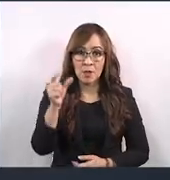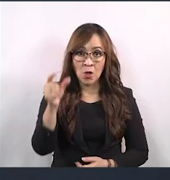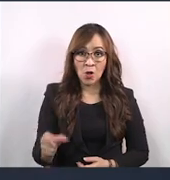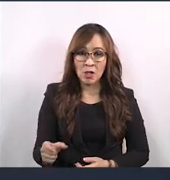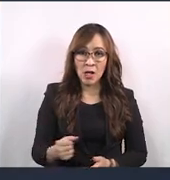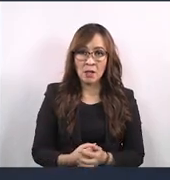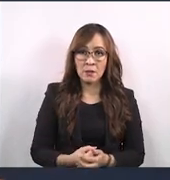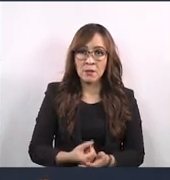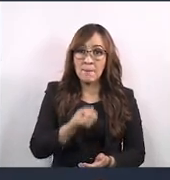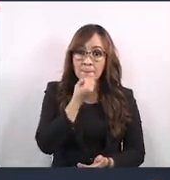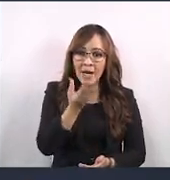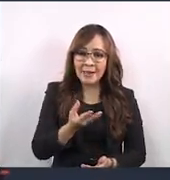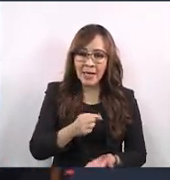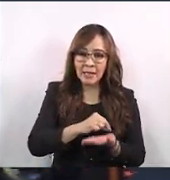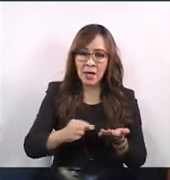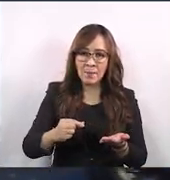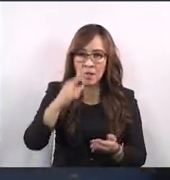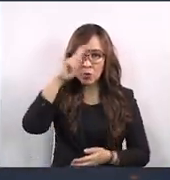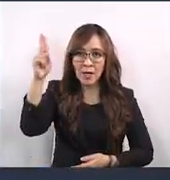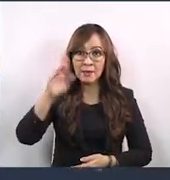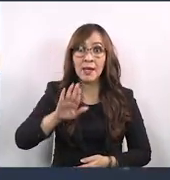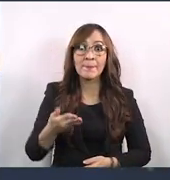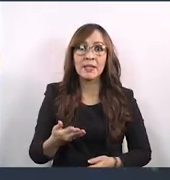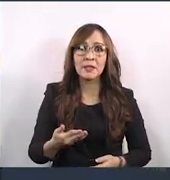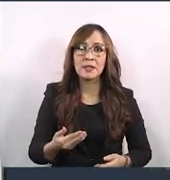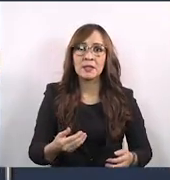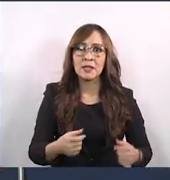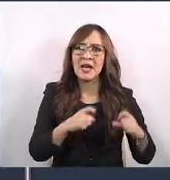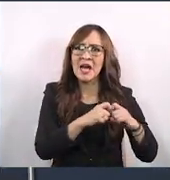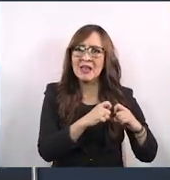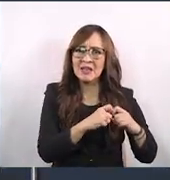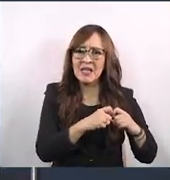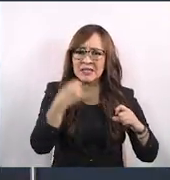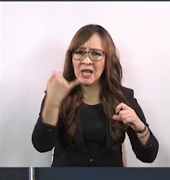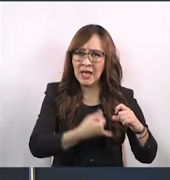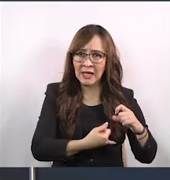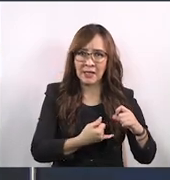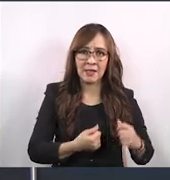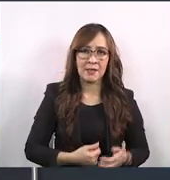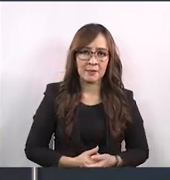Hai orang menyebut nama Tuhan tapi hatinya busuk Indonesia